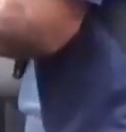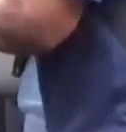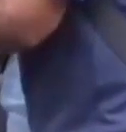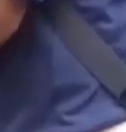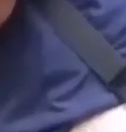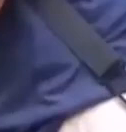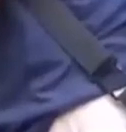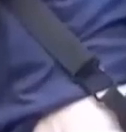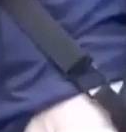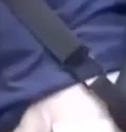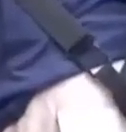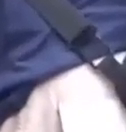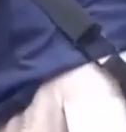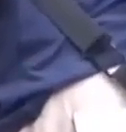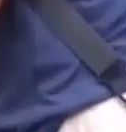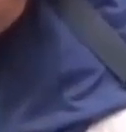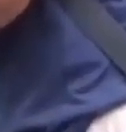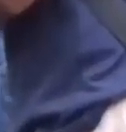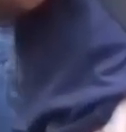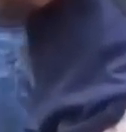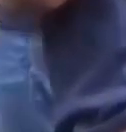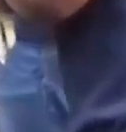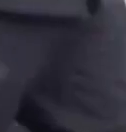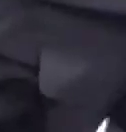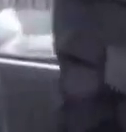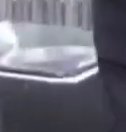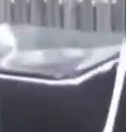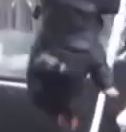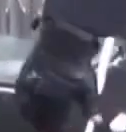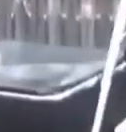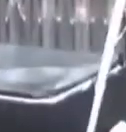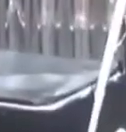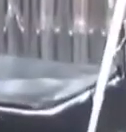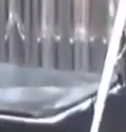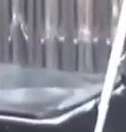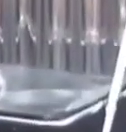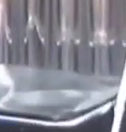satu yang meledak di lokasi, sementara satu bom lainnya terpental ke salah satu ruangan polsek.